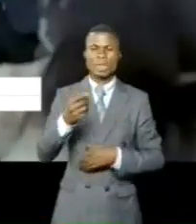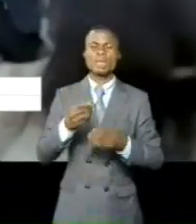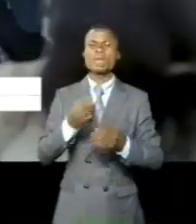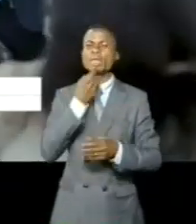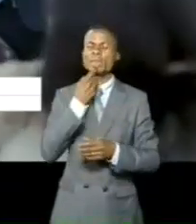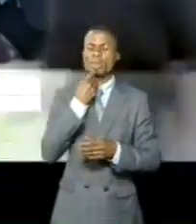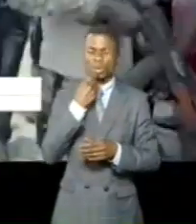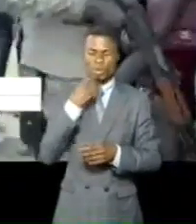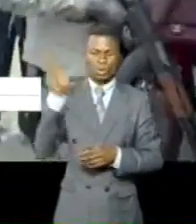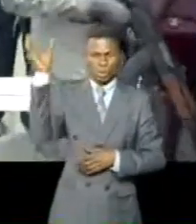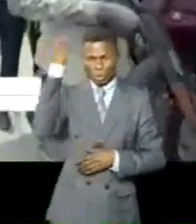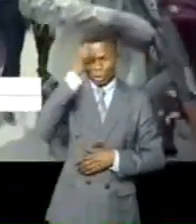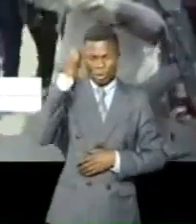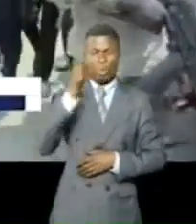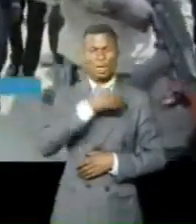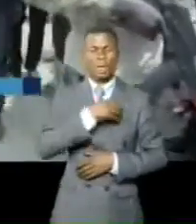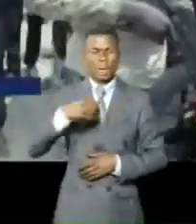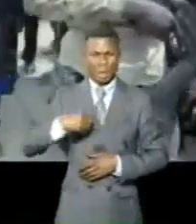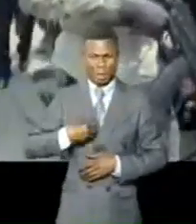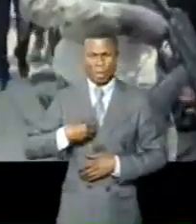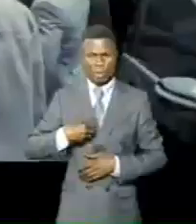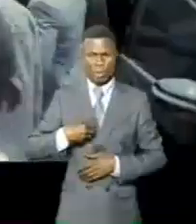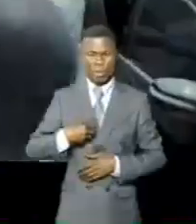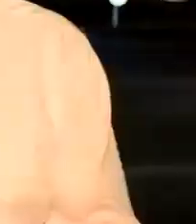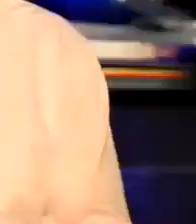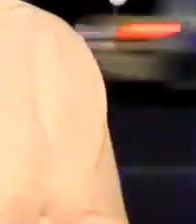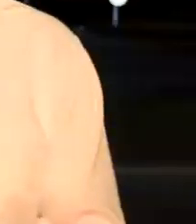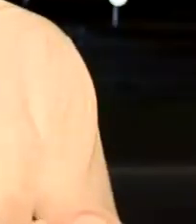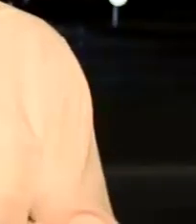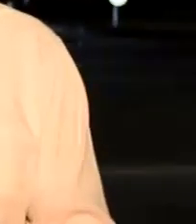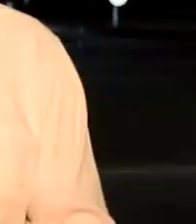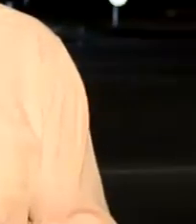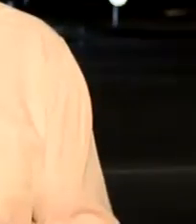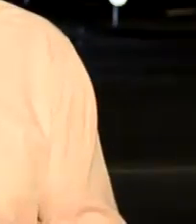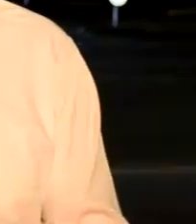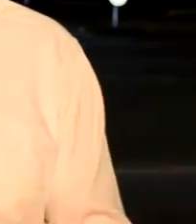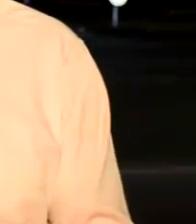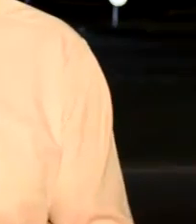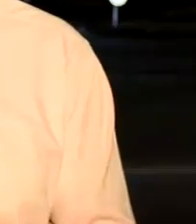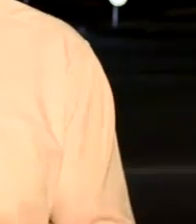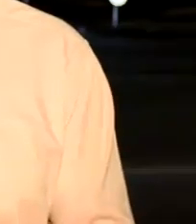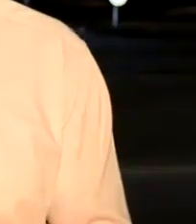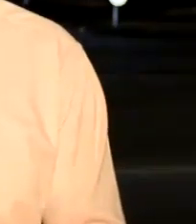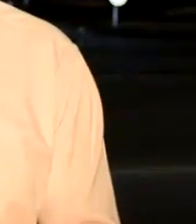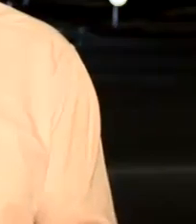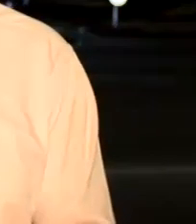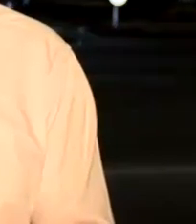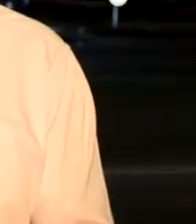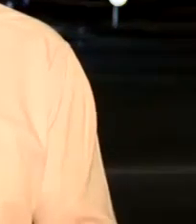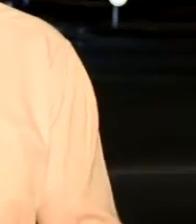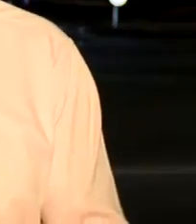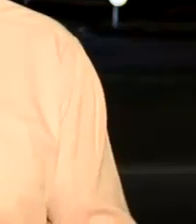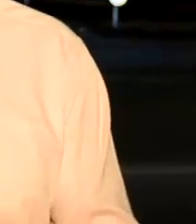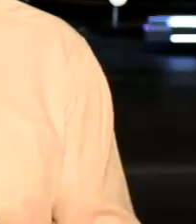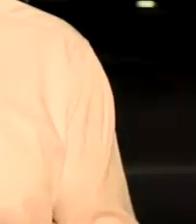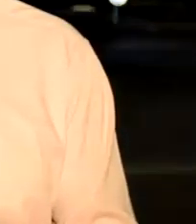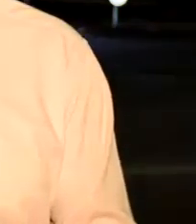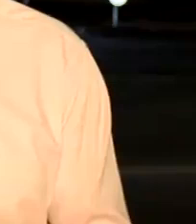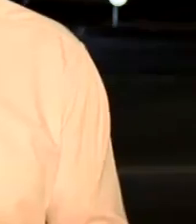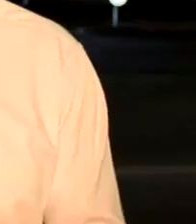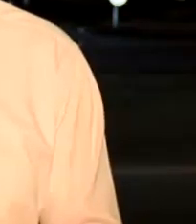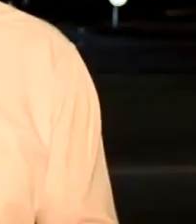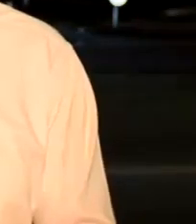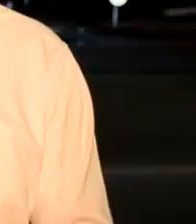L'histoire retiendra qu'une femme forte est passée par ici. Il est la fierté du combat en France. Dans sa vie active, il est